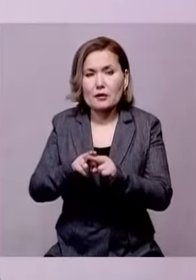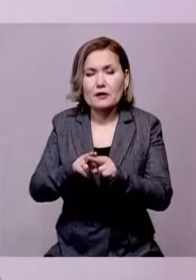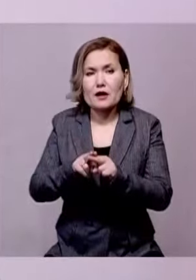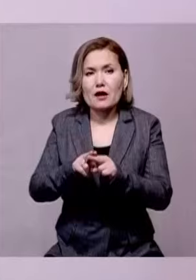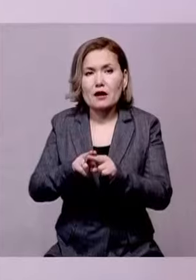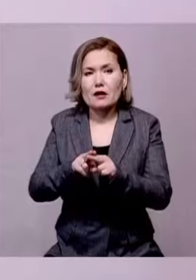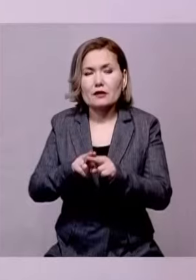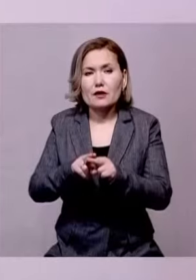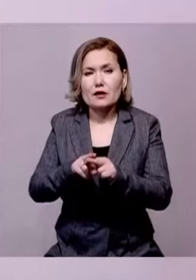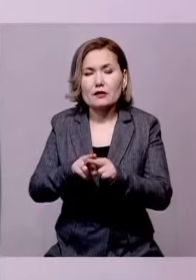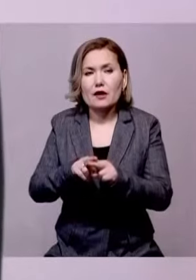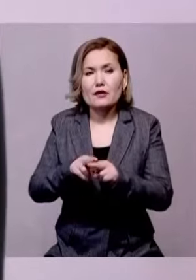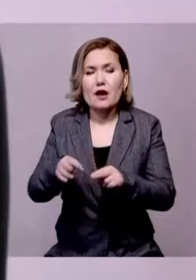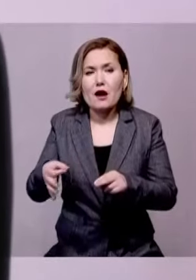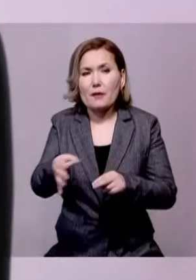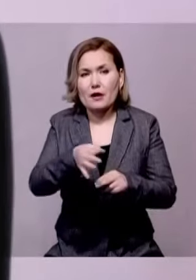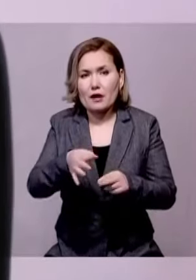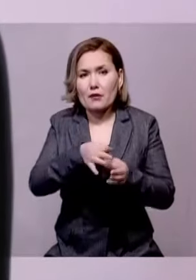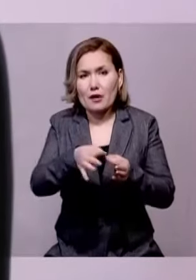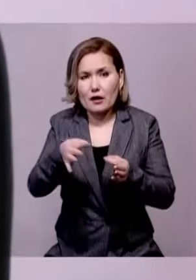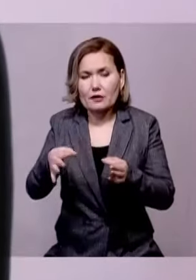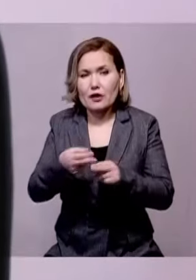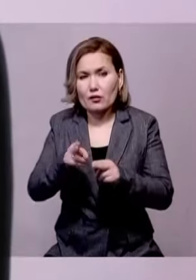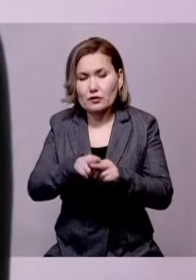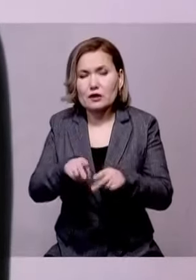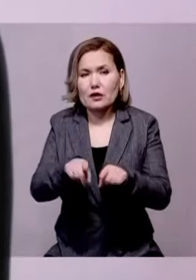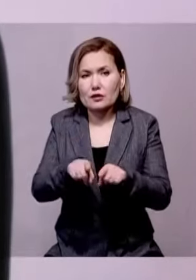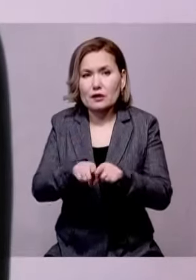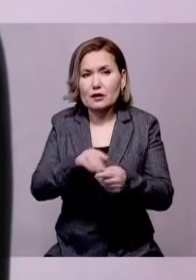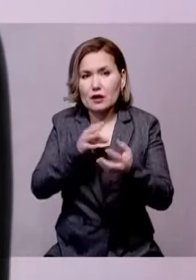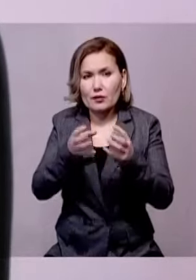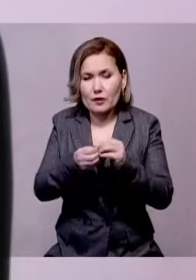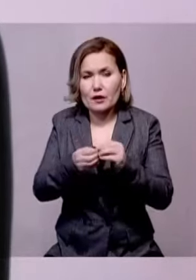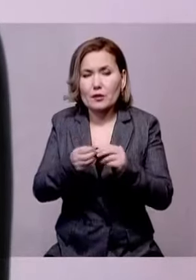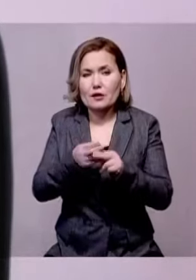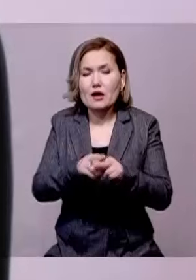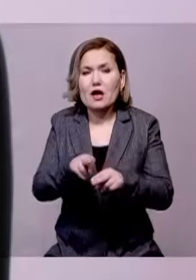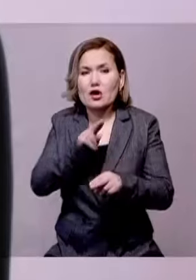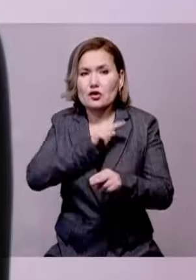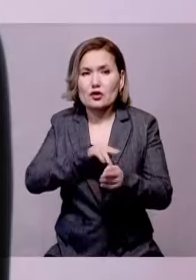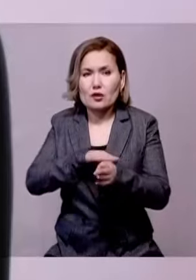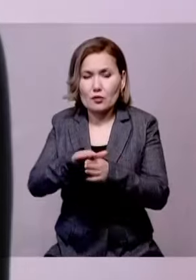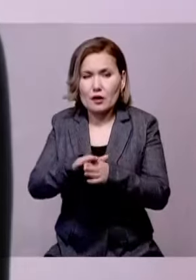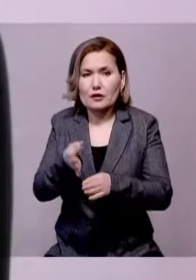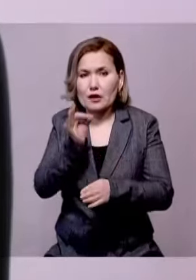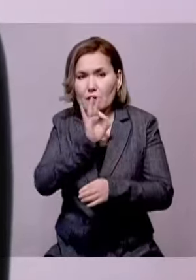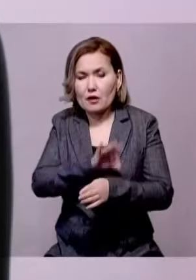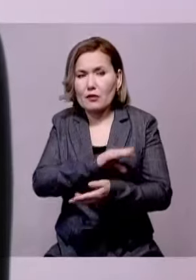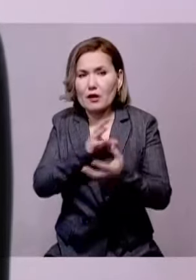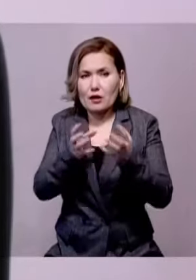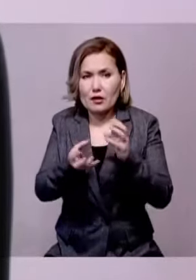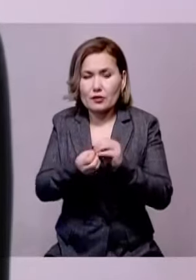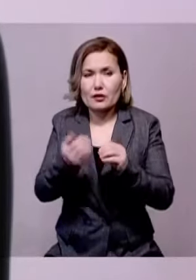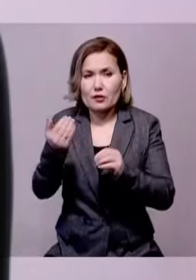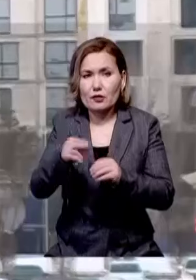дербес емес осы микрорайон аула дейміз соларды игеру мақсатында жалпы солардың кешенді игеру мәселелерді соған